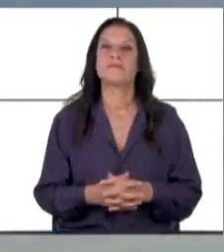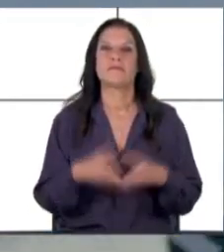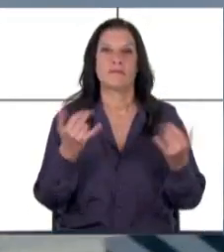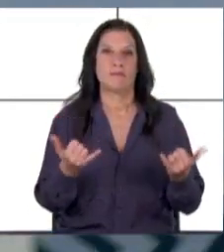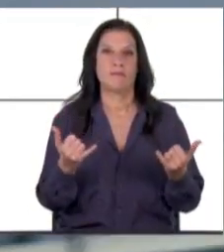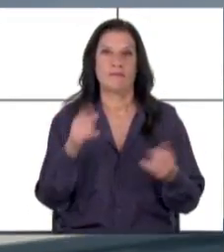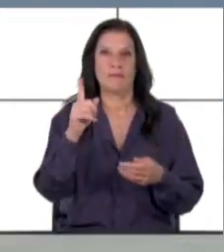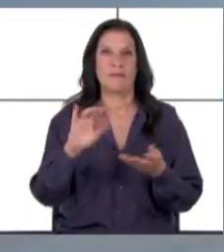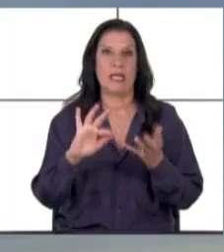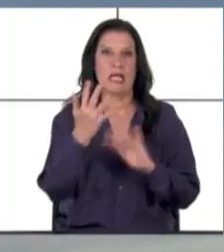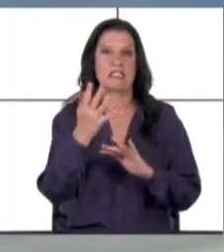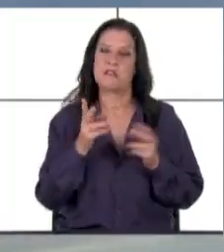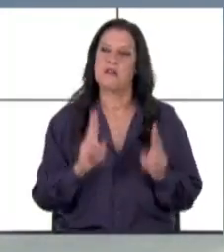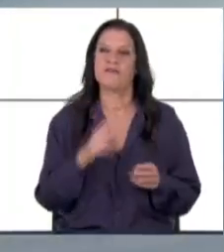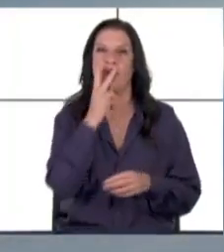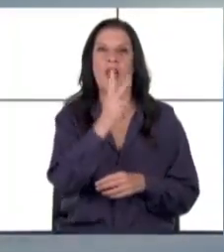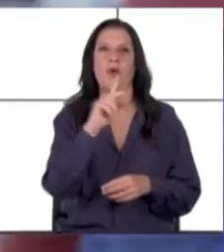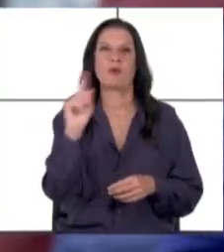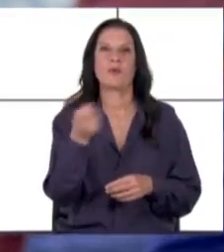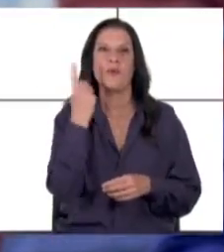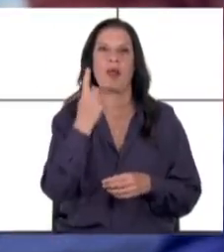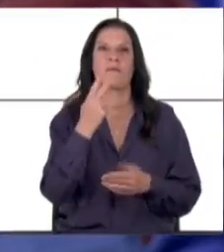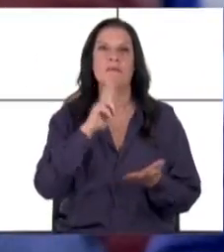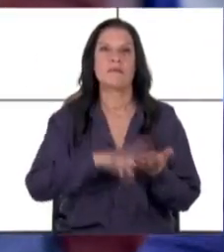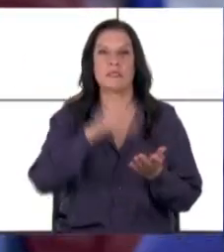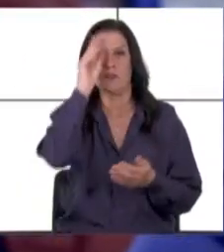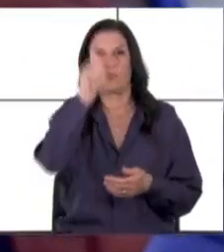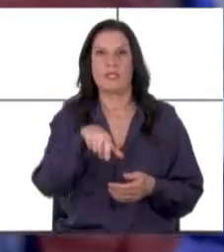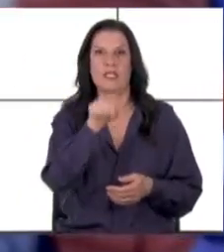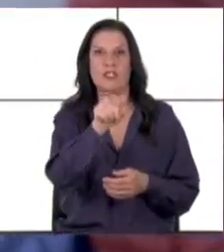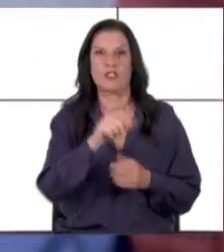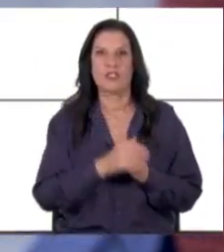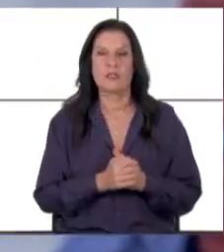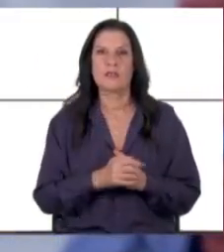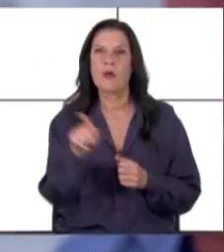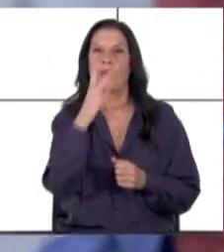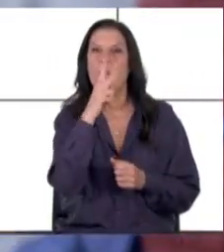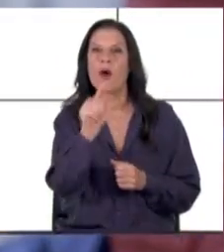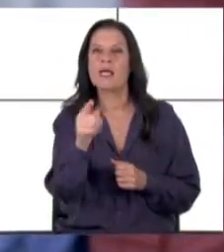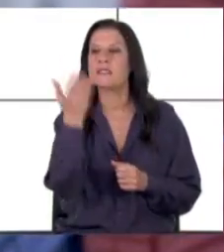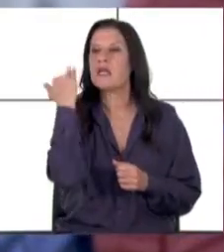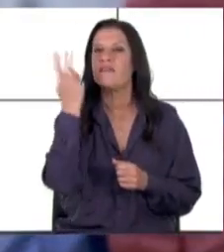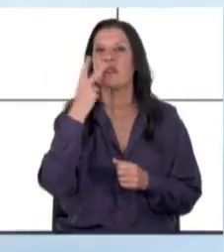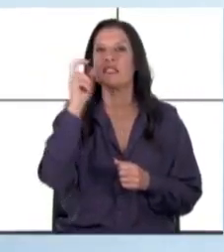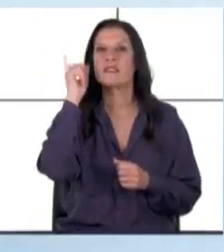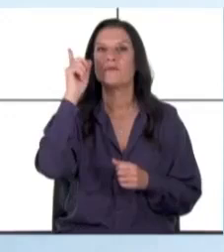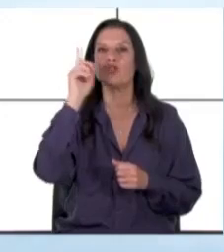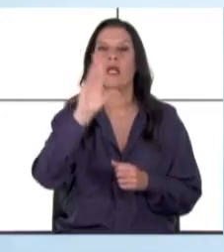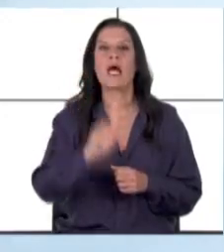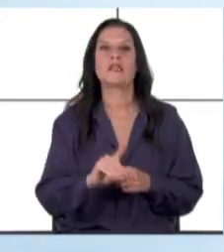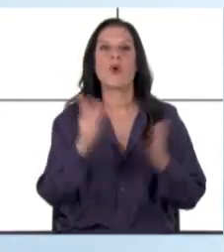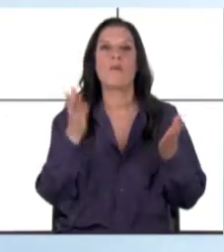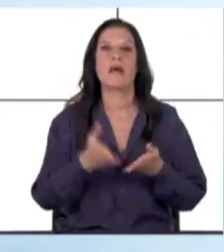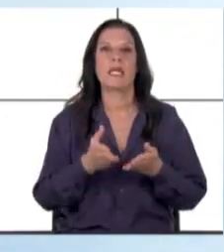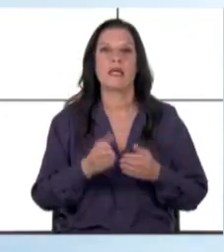יכול להתגלות לכולנו, הודות לאיש הזה, חיים ברגר, שזיהה אותו לפני כמעט 20 שנה בדרום הנגב.